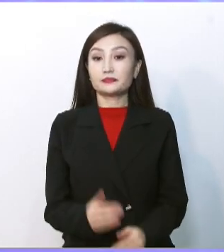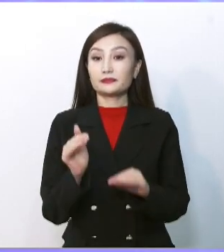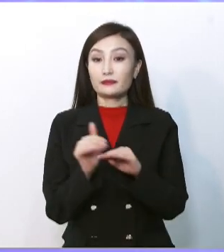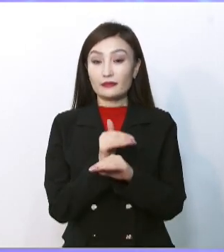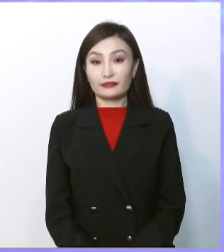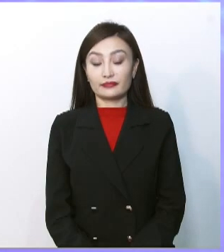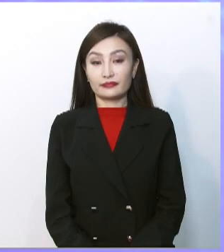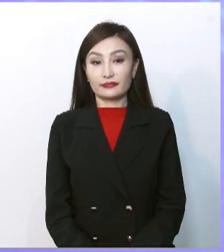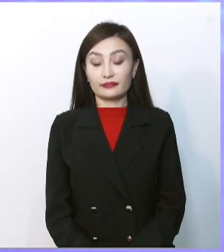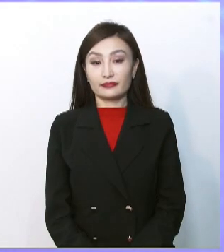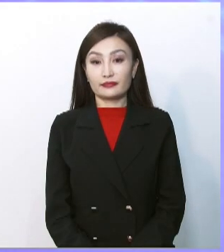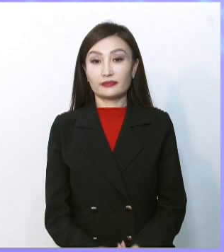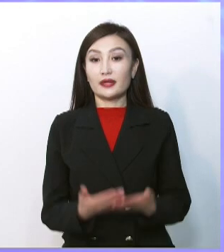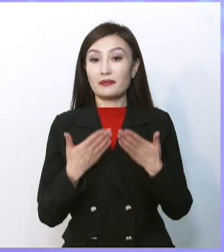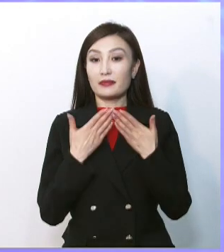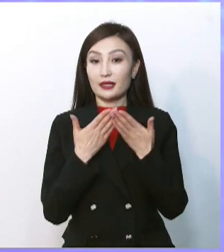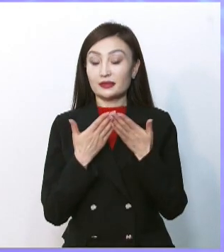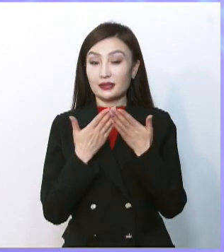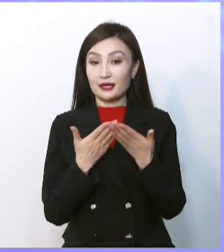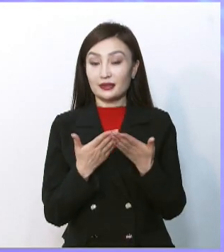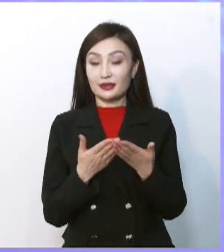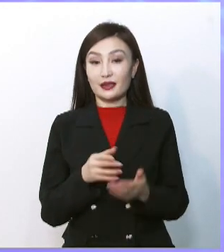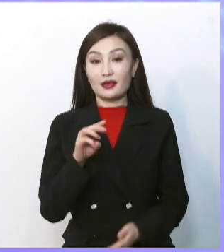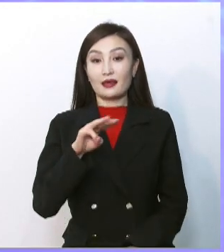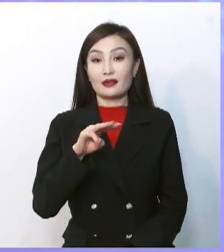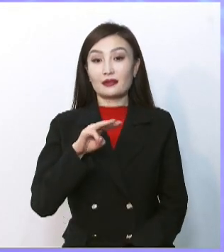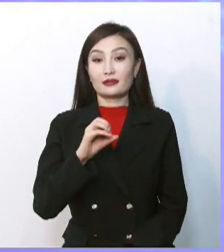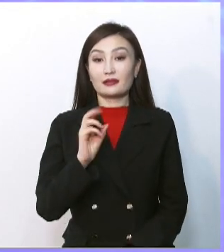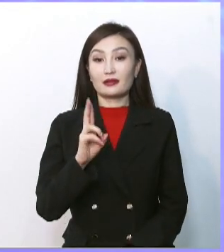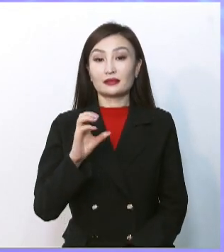Молодцы, ребята. Прочитайте текст.